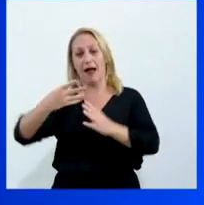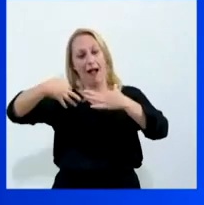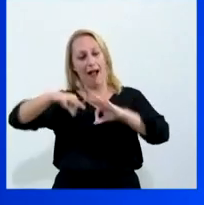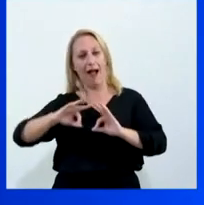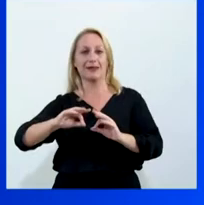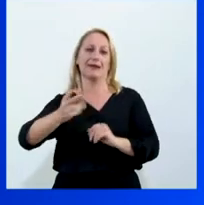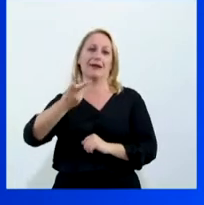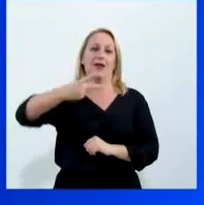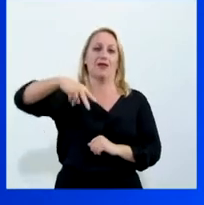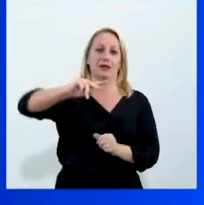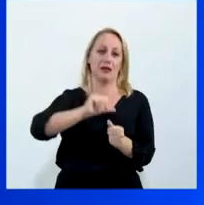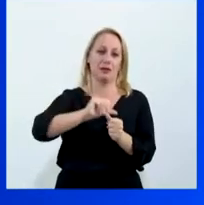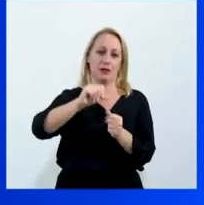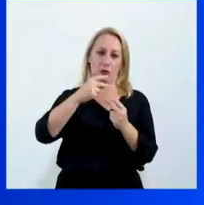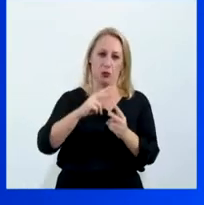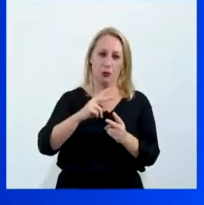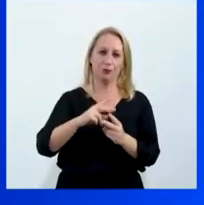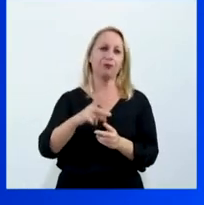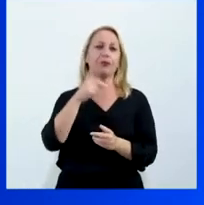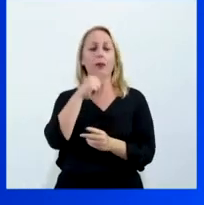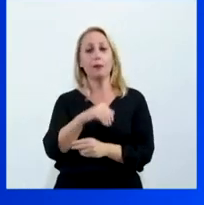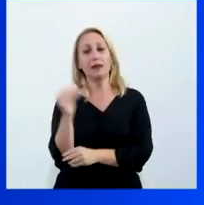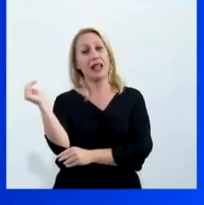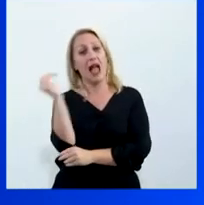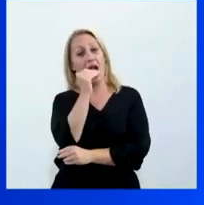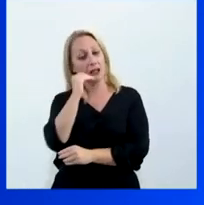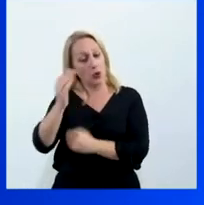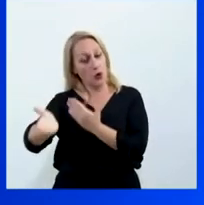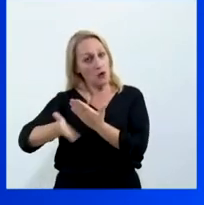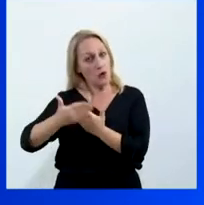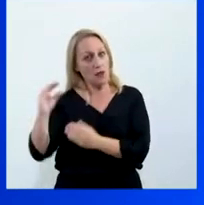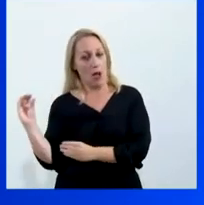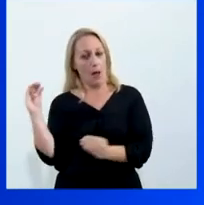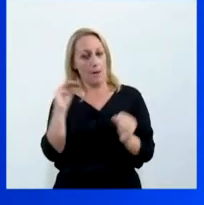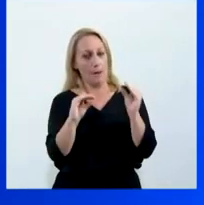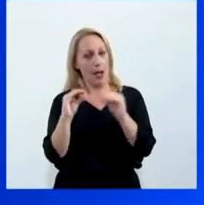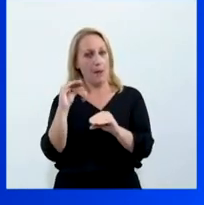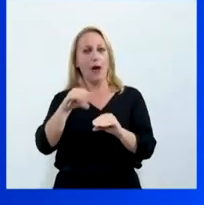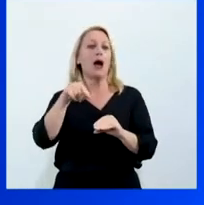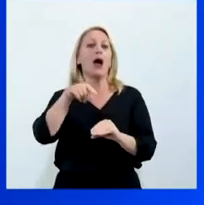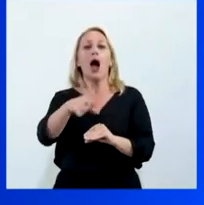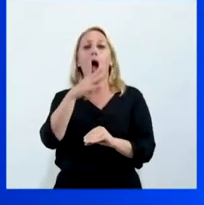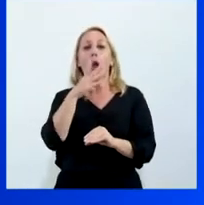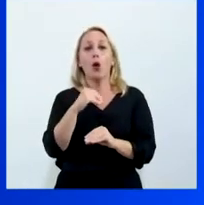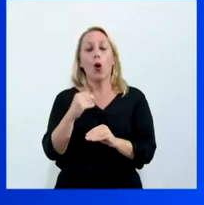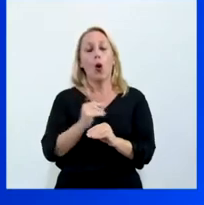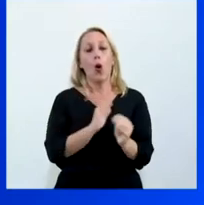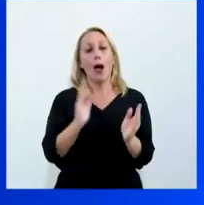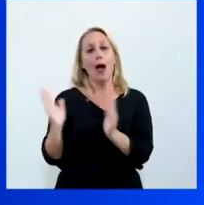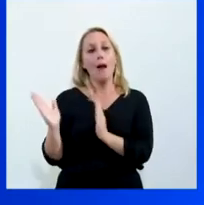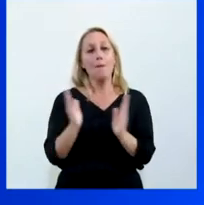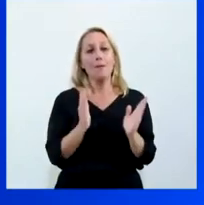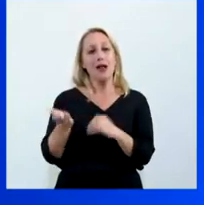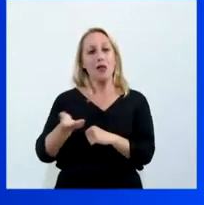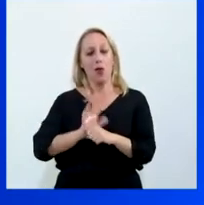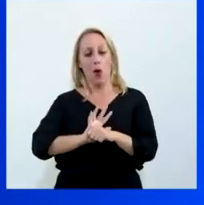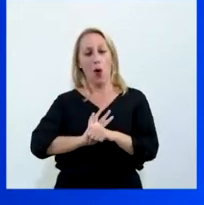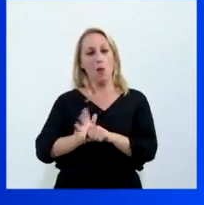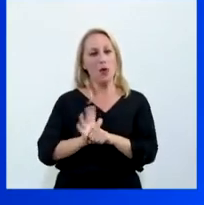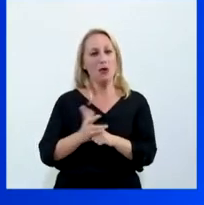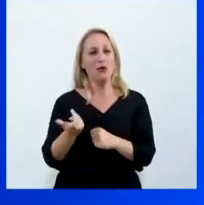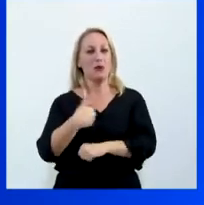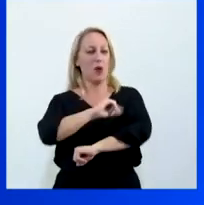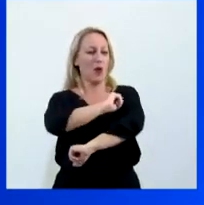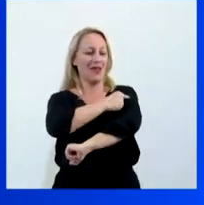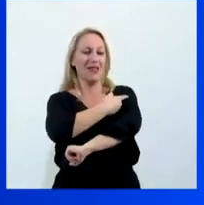Να προσθέσω σε αυτό και τα έκτακτα βοηθήματα τα οποία δόθηκαν για την υπεράνθρωπη προσπάθεια την οποία έκαναν οι γιατροί μας, οι